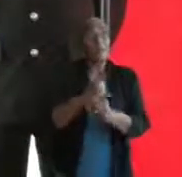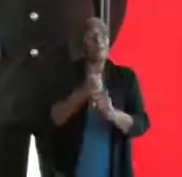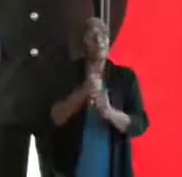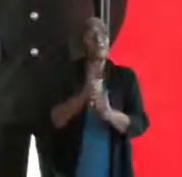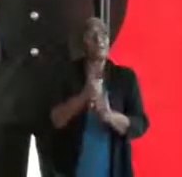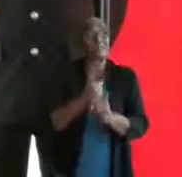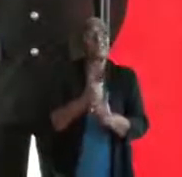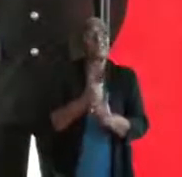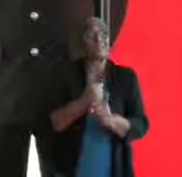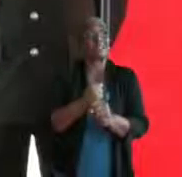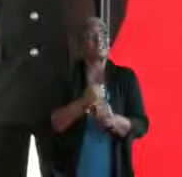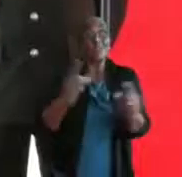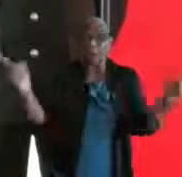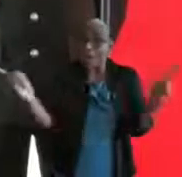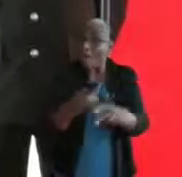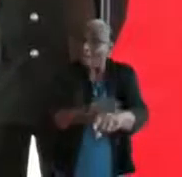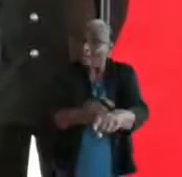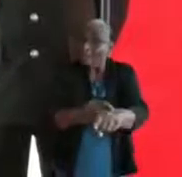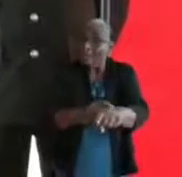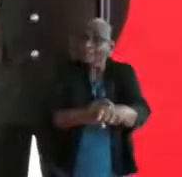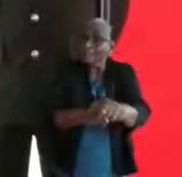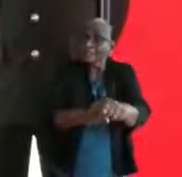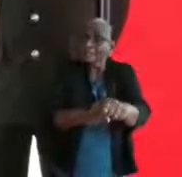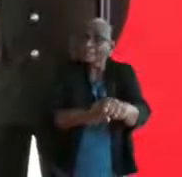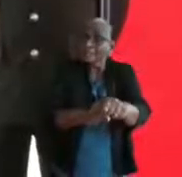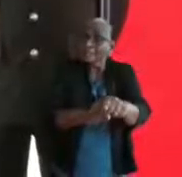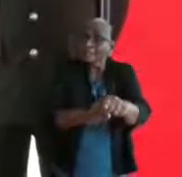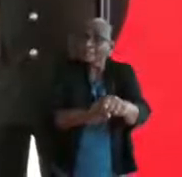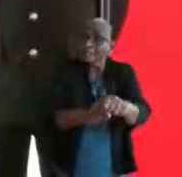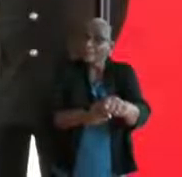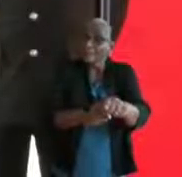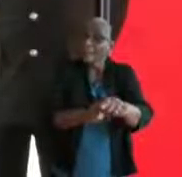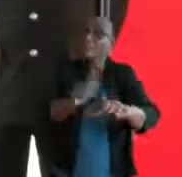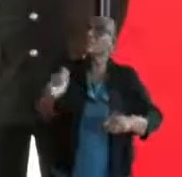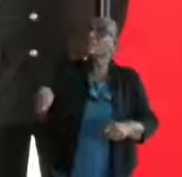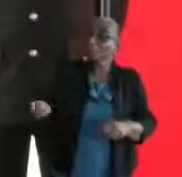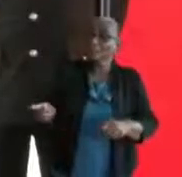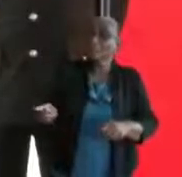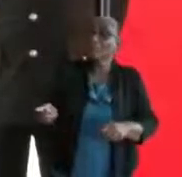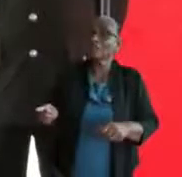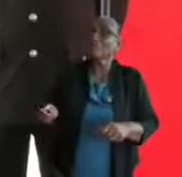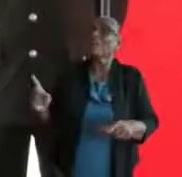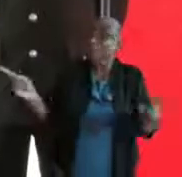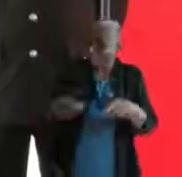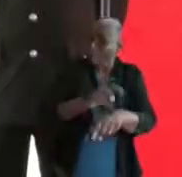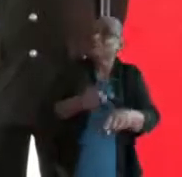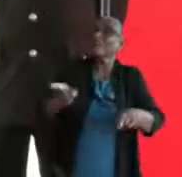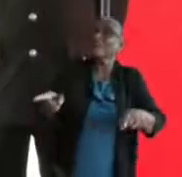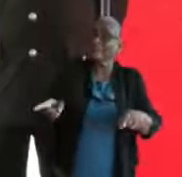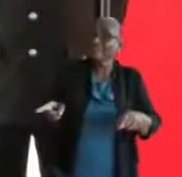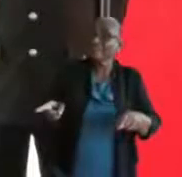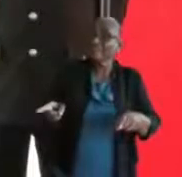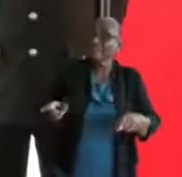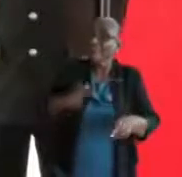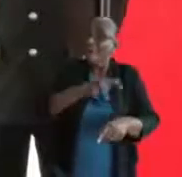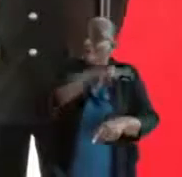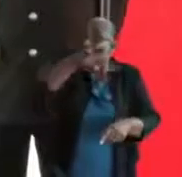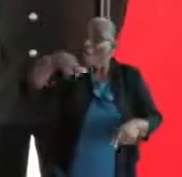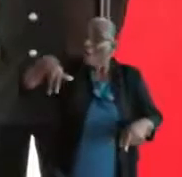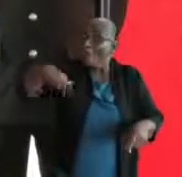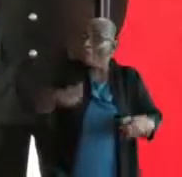en in die korte tijd maar en voorzitter en die korte tijd dat mijn